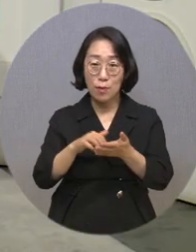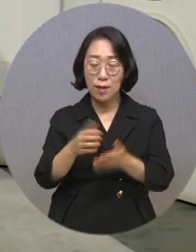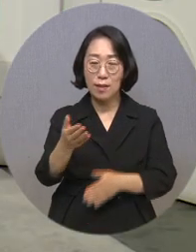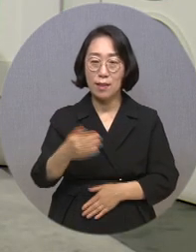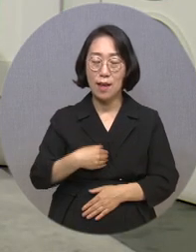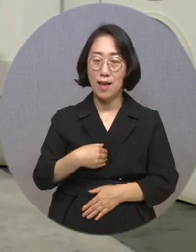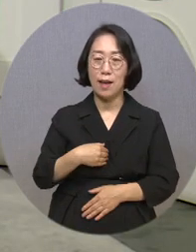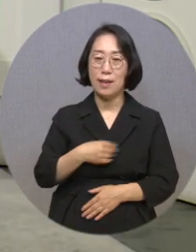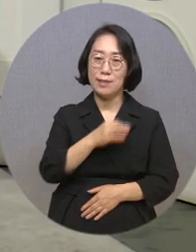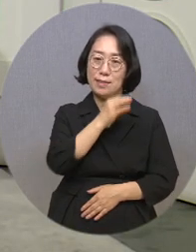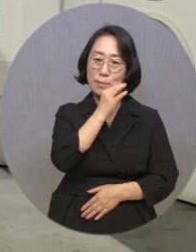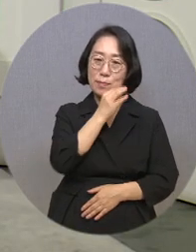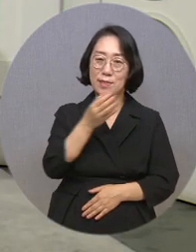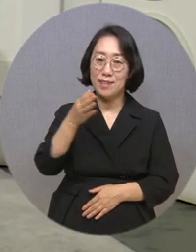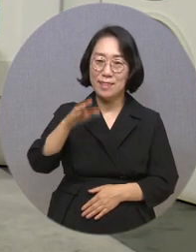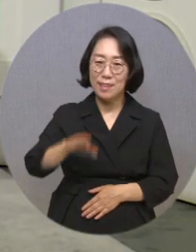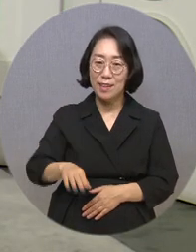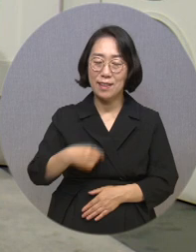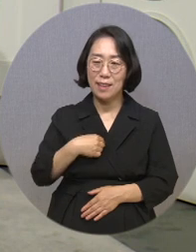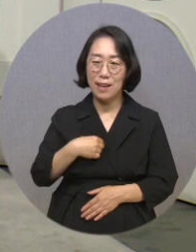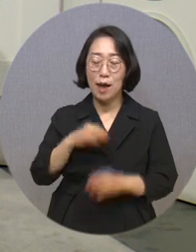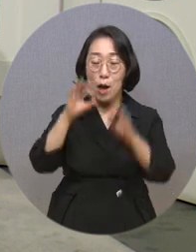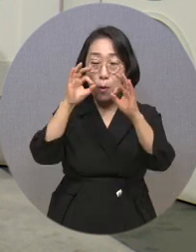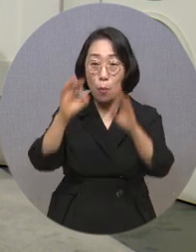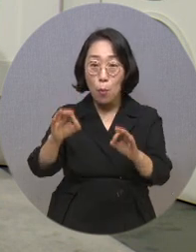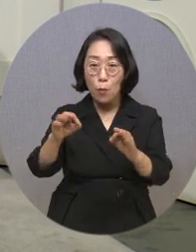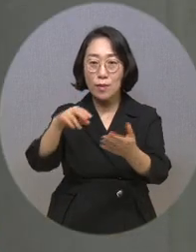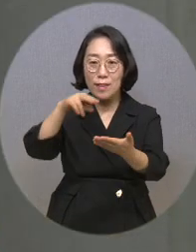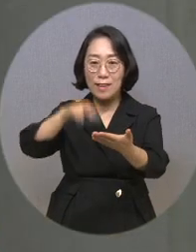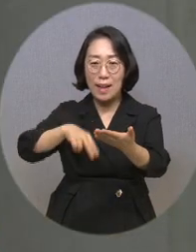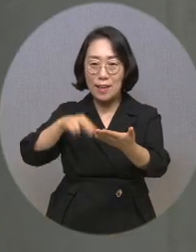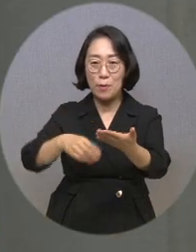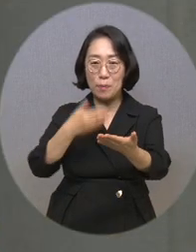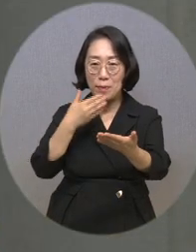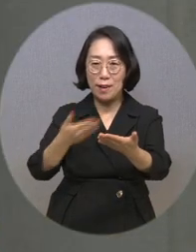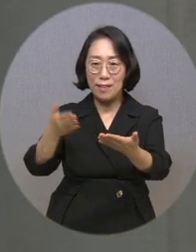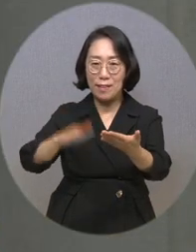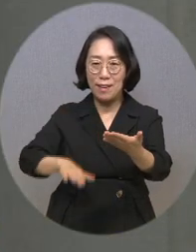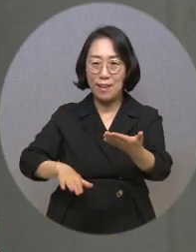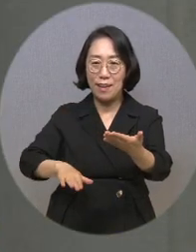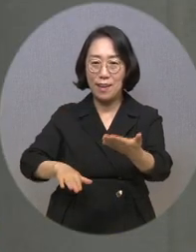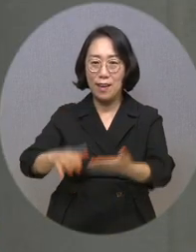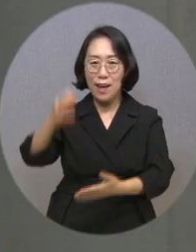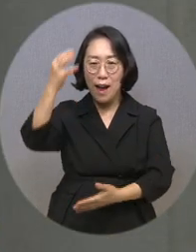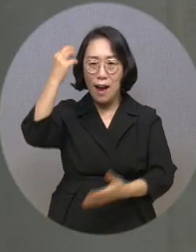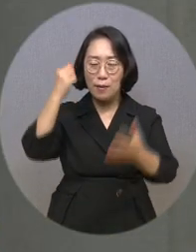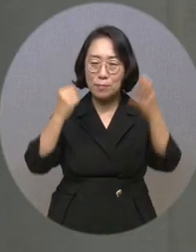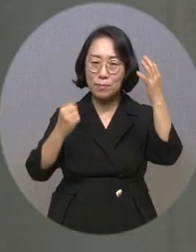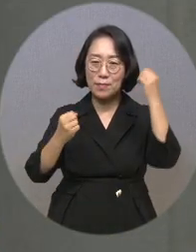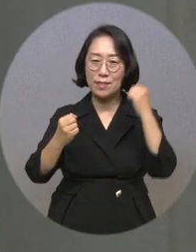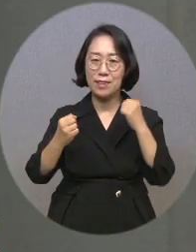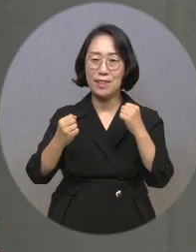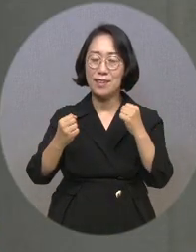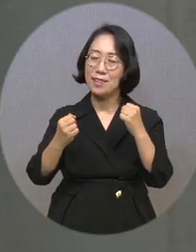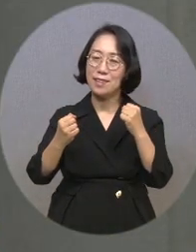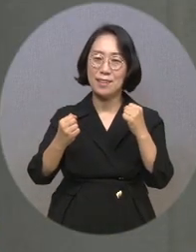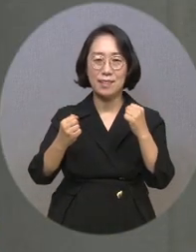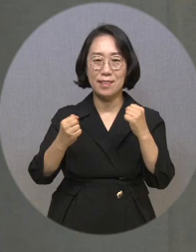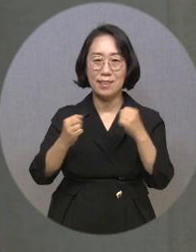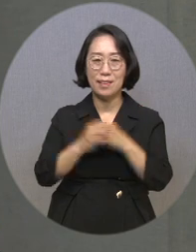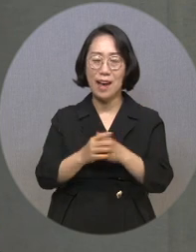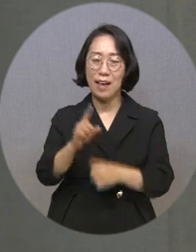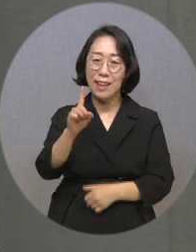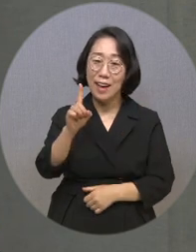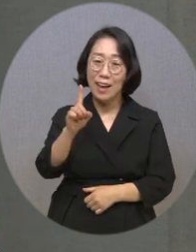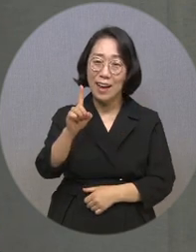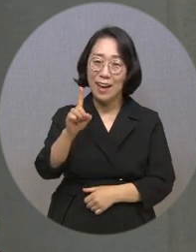부끄러운 얘기인데 제가 보고는 잘 낭송을 하는데 네. 암기하는 거는 한